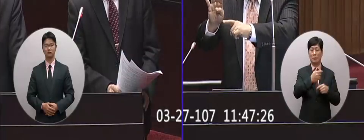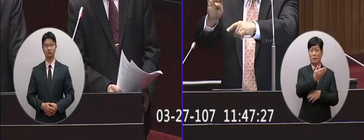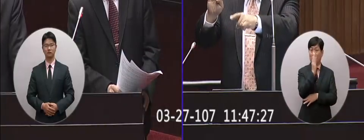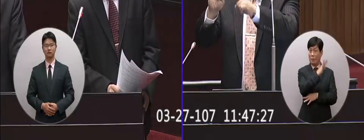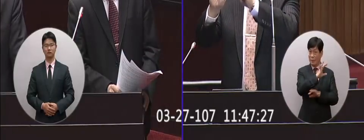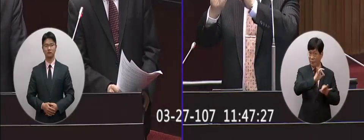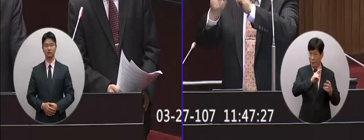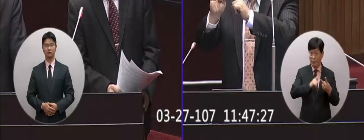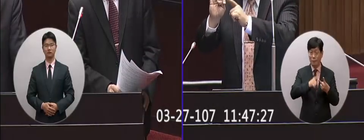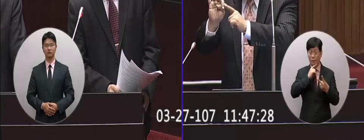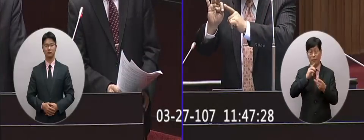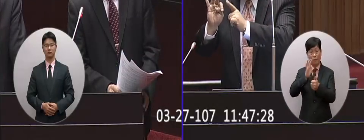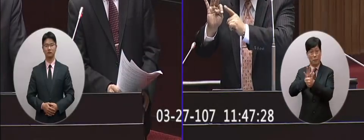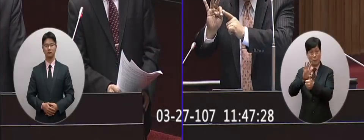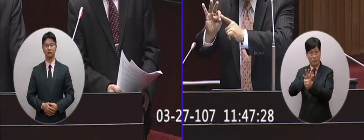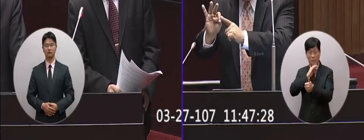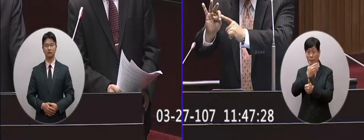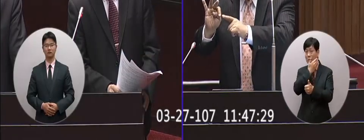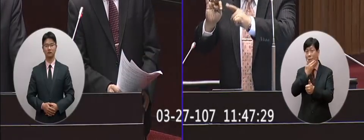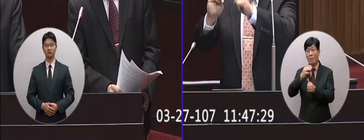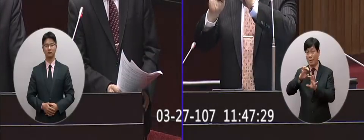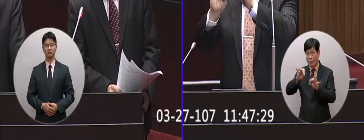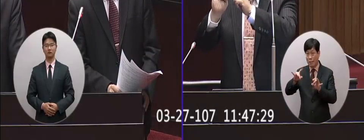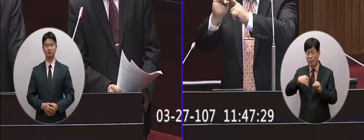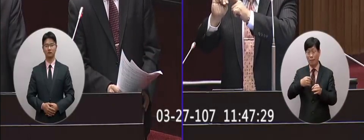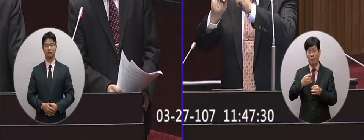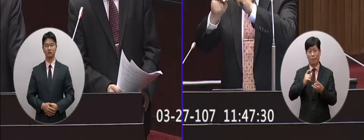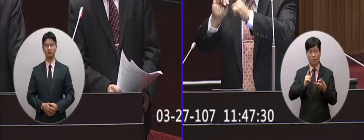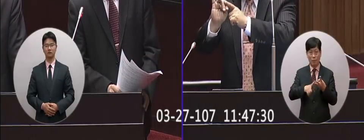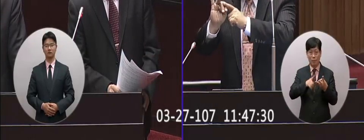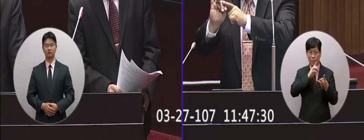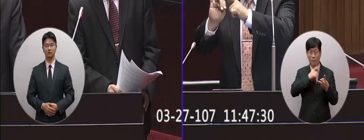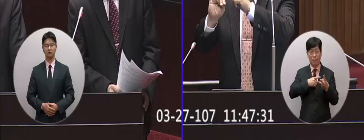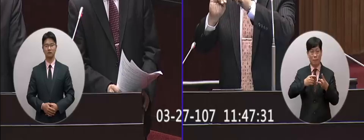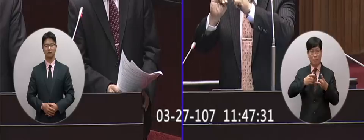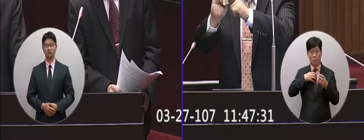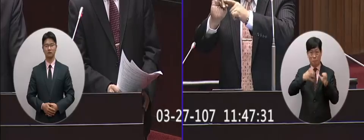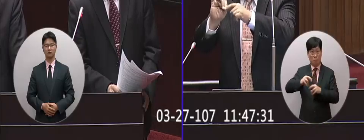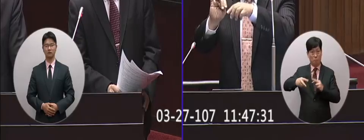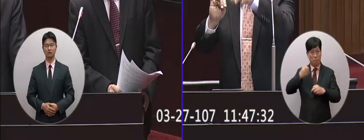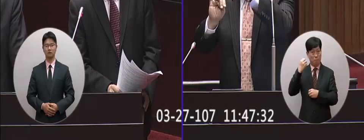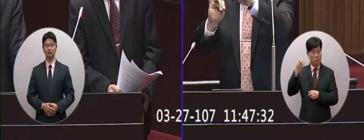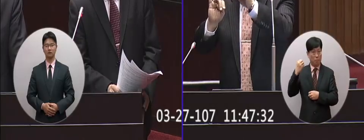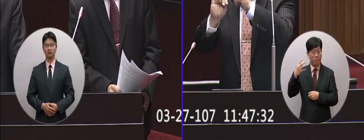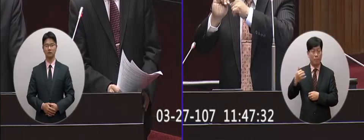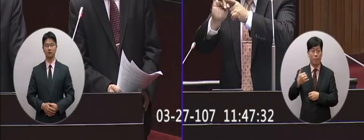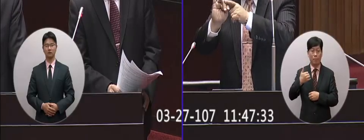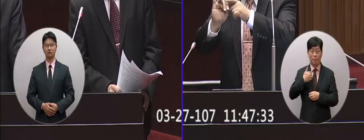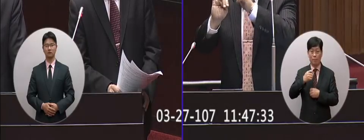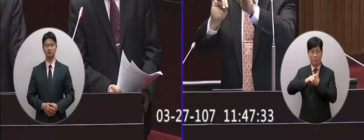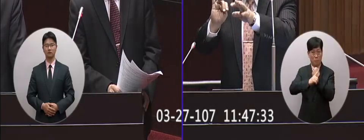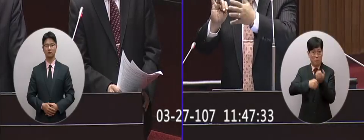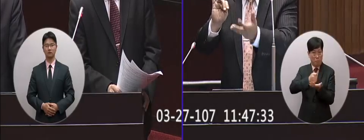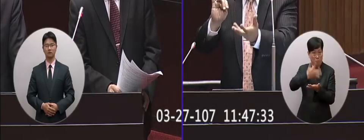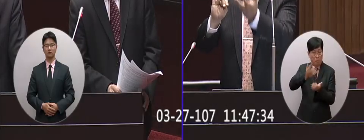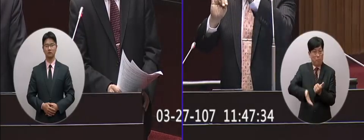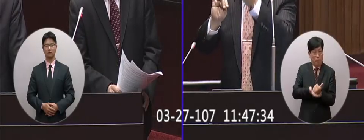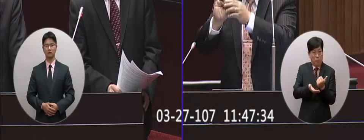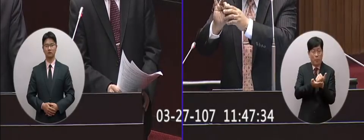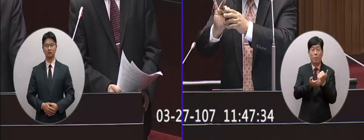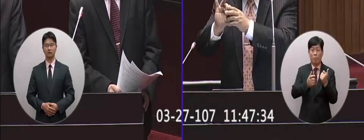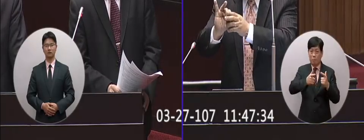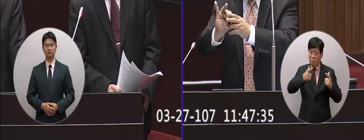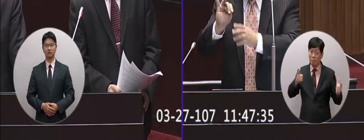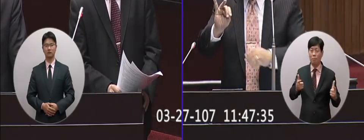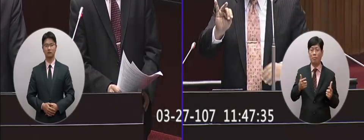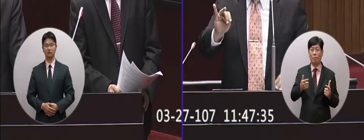有地，包括辅导民间的闲置土地，包括产业的创新跟所谓的容积率，然后鼓励它可